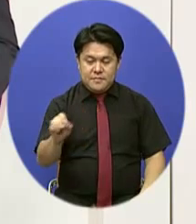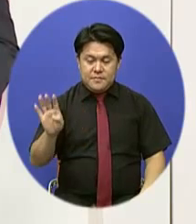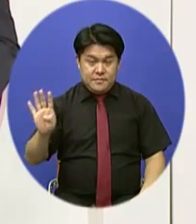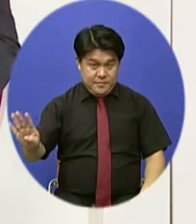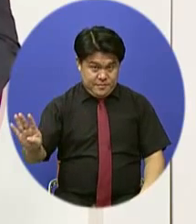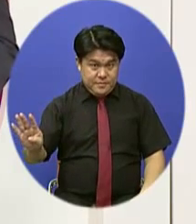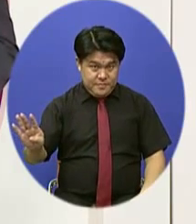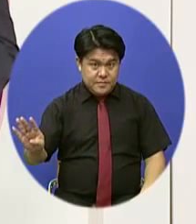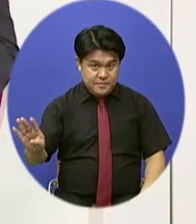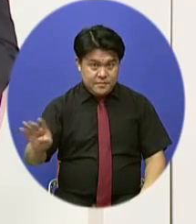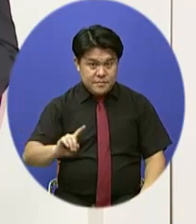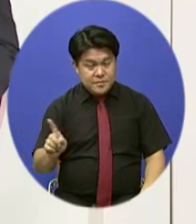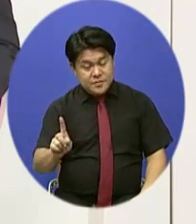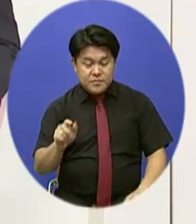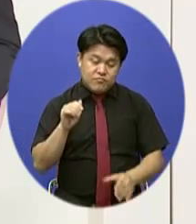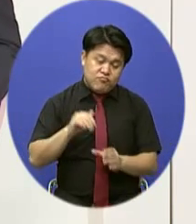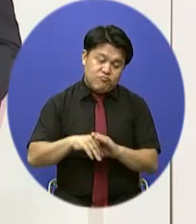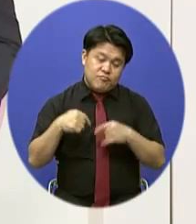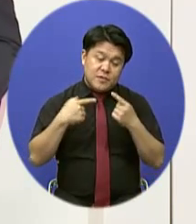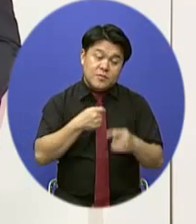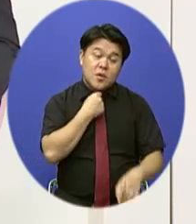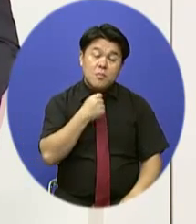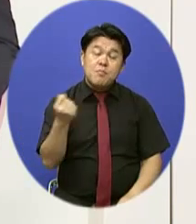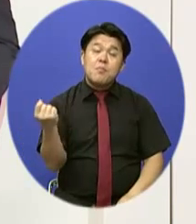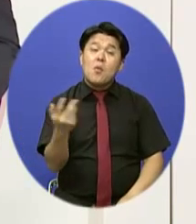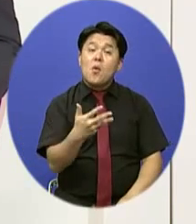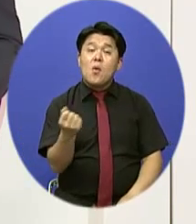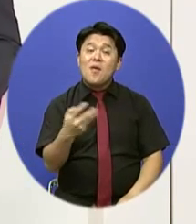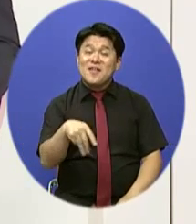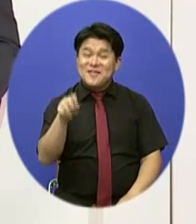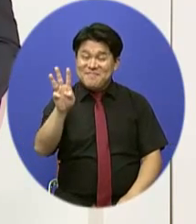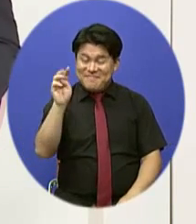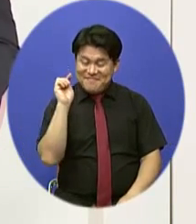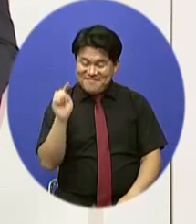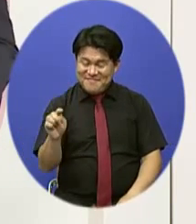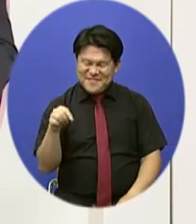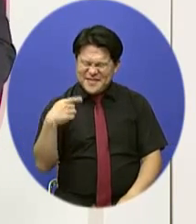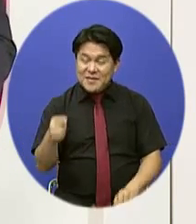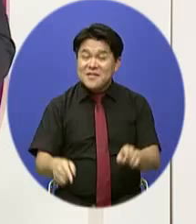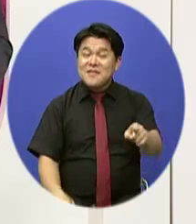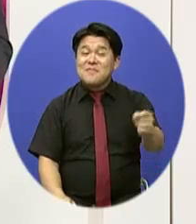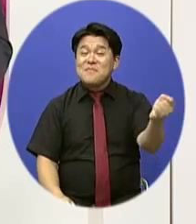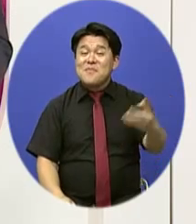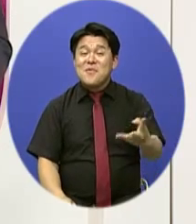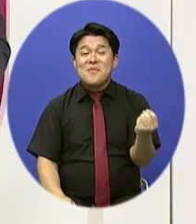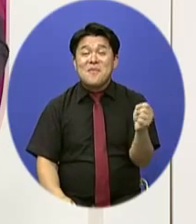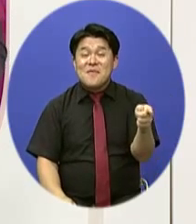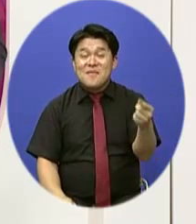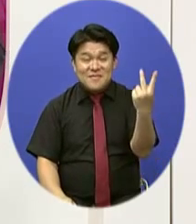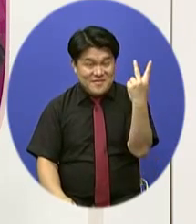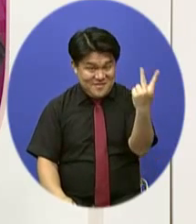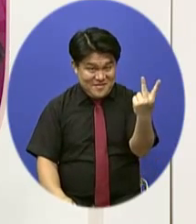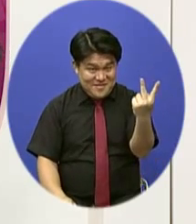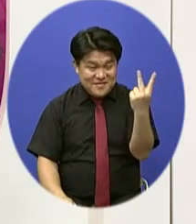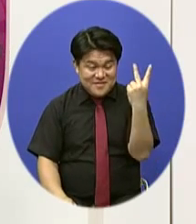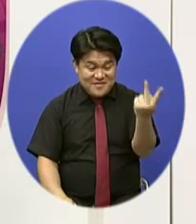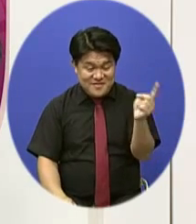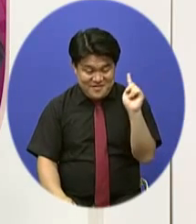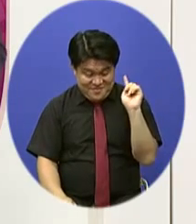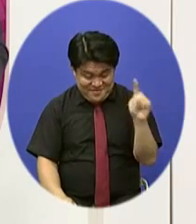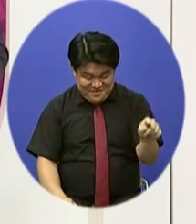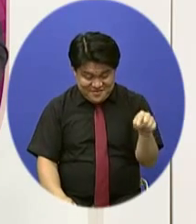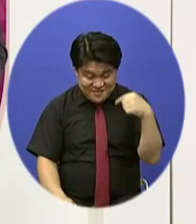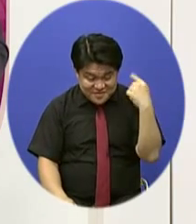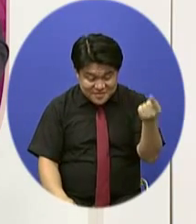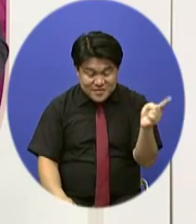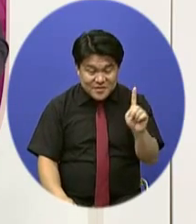ARS 060-608-1004번입니다. 네. 자 심사투표 번호가 3번. 그렇죠. 3번에 들어오셔서 2번 참여자이기 때문에 2번을